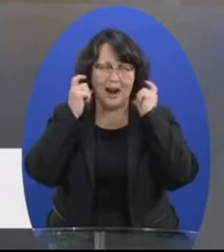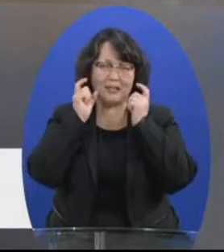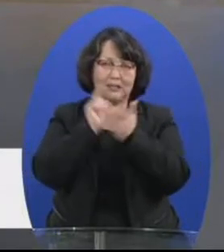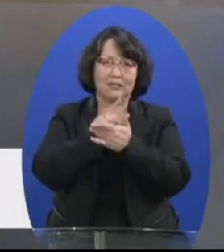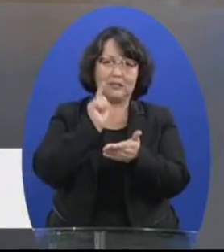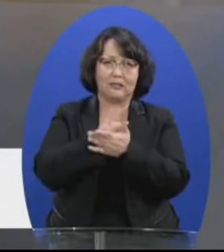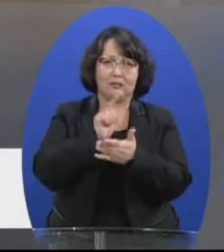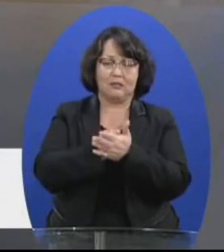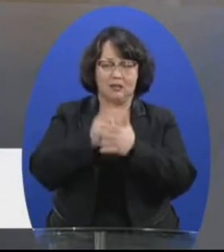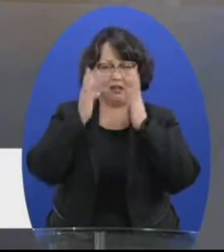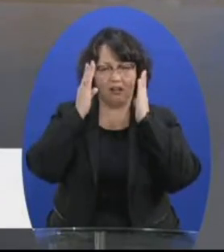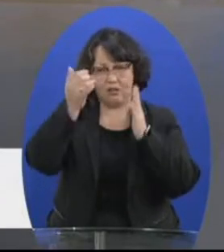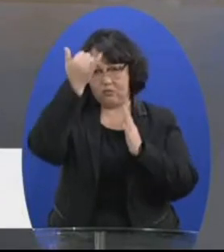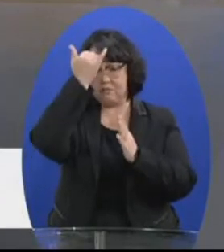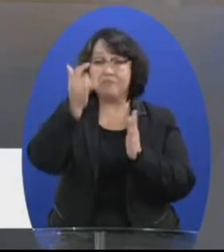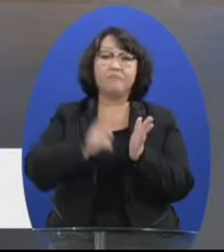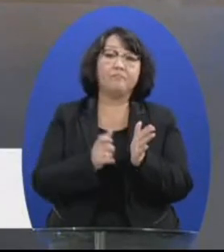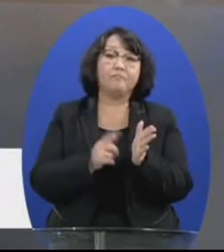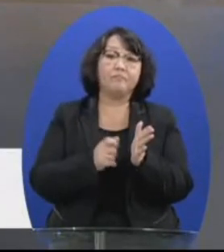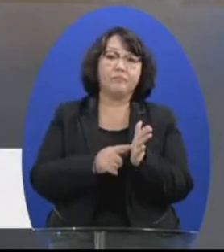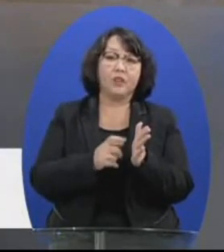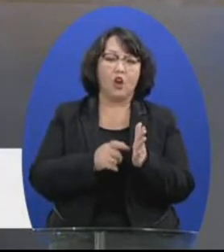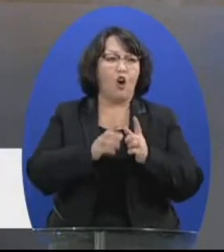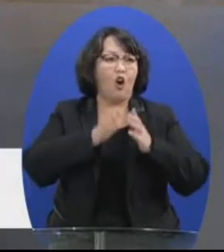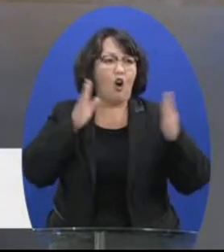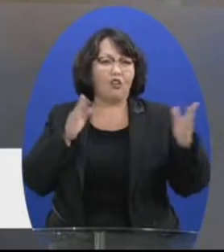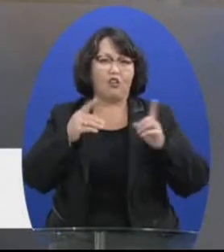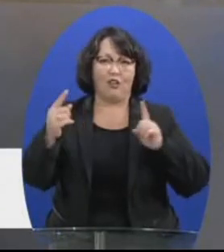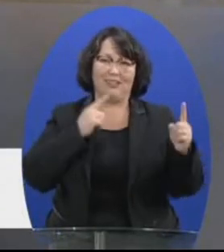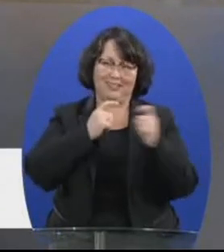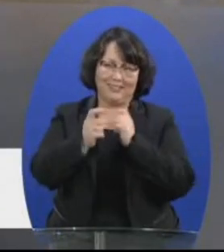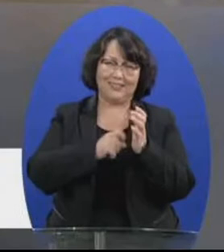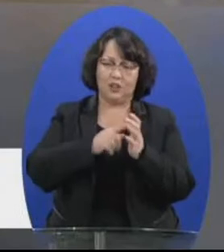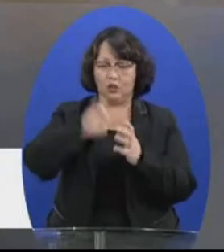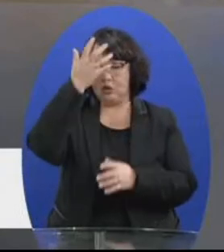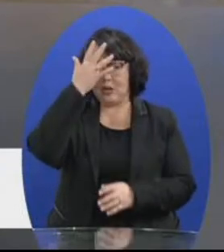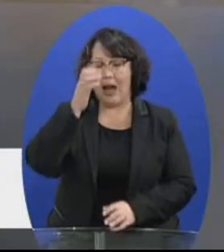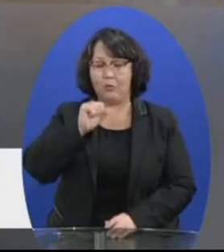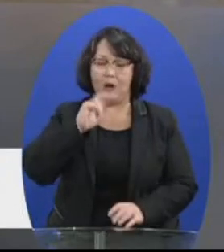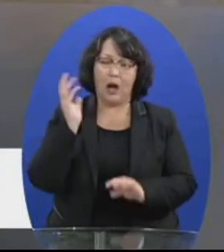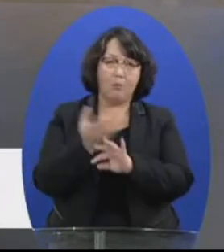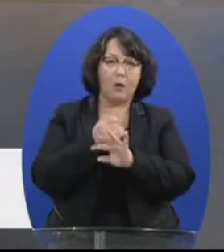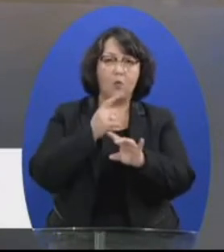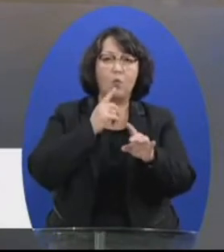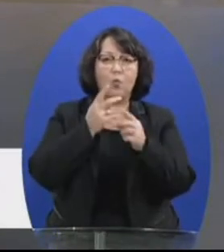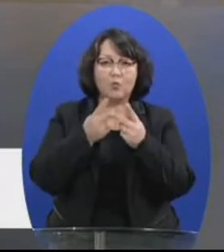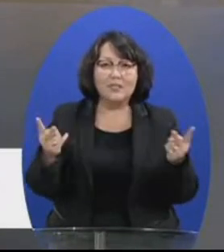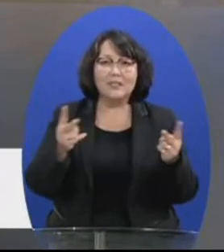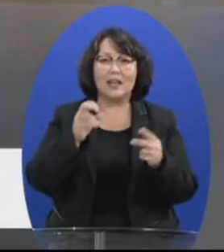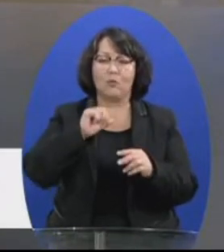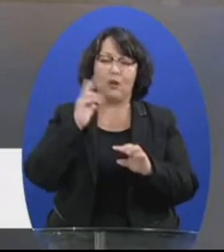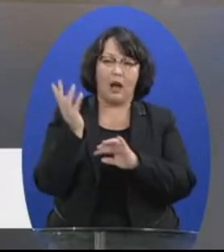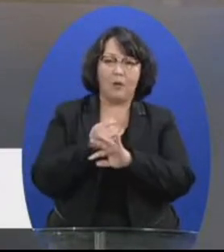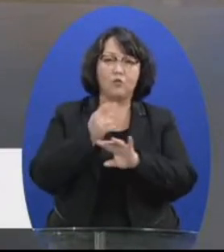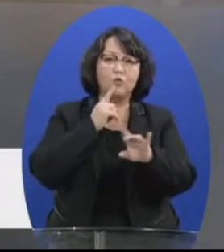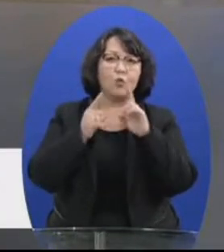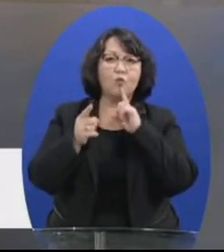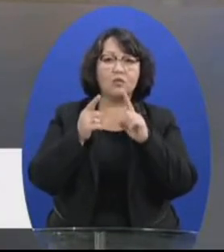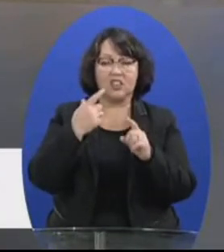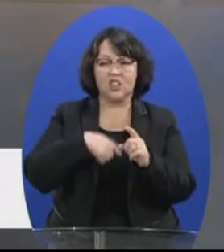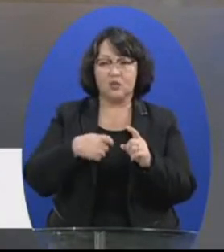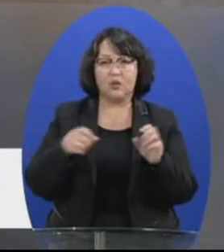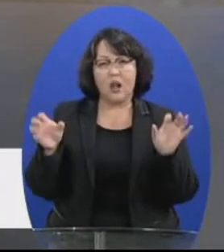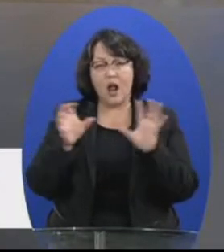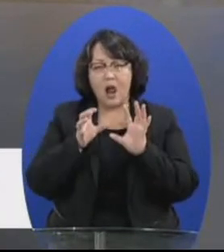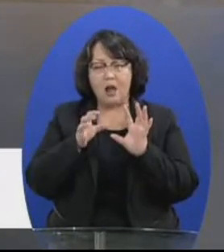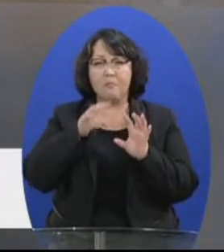гэсэн ийм уриалгыг бол гаргасан. За мөн одоо төрийн одоо үндэсний аюулгүй байдлын зөвлөлтэй гишүүд бол одоо мэдээлэл хийж мэдэгдэл